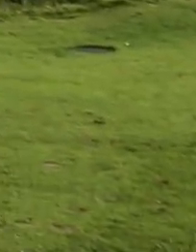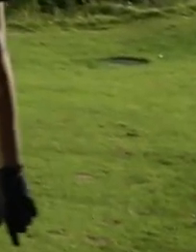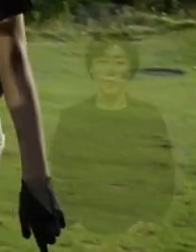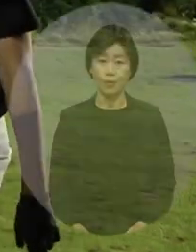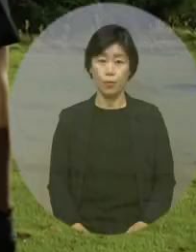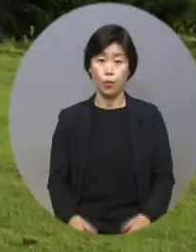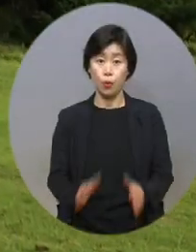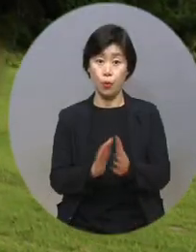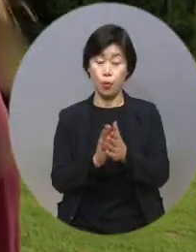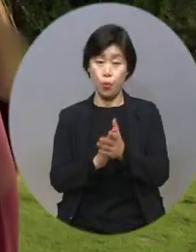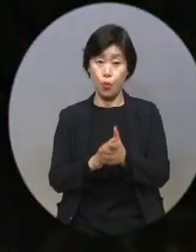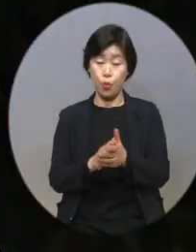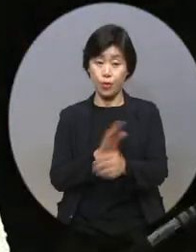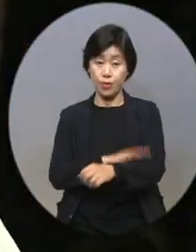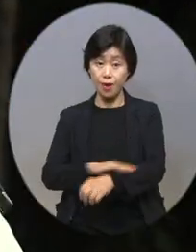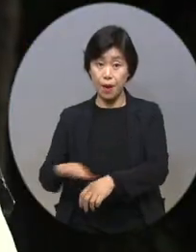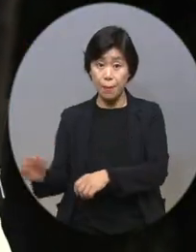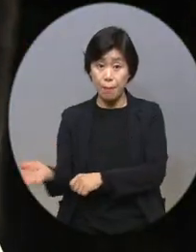나이스 어프로치.